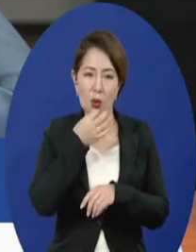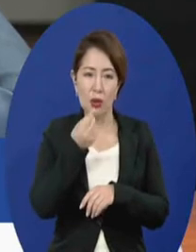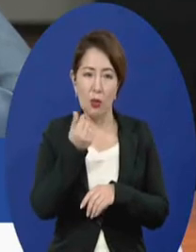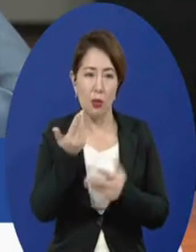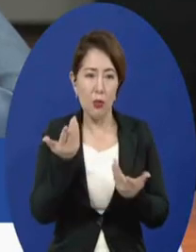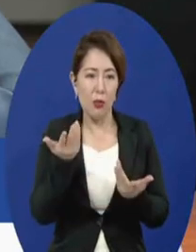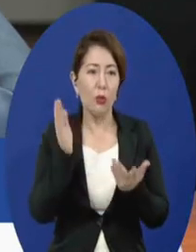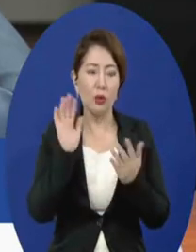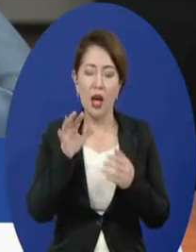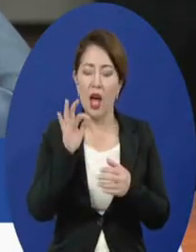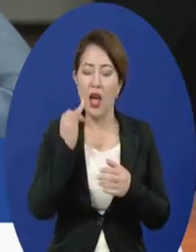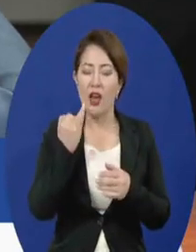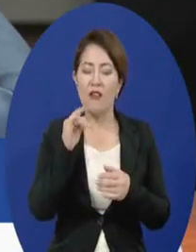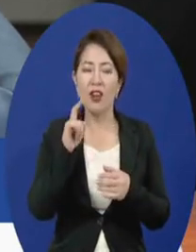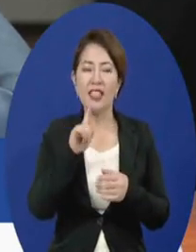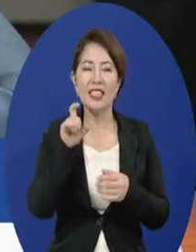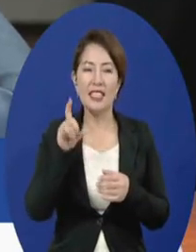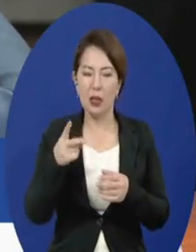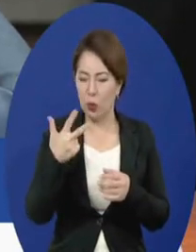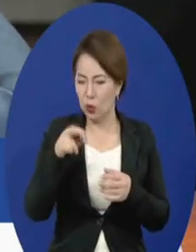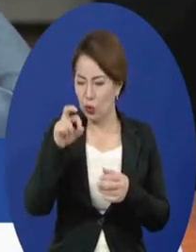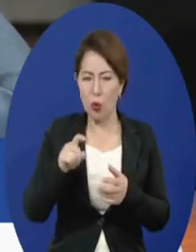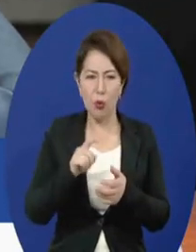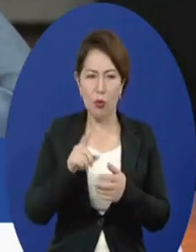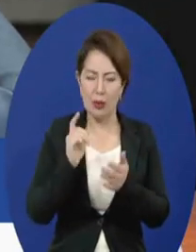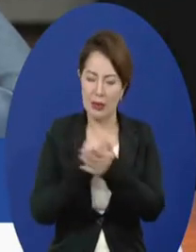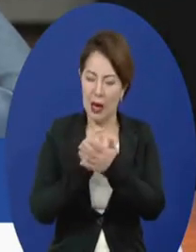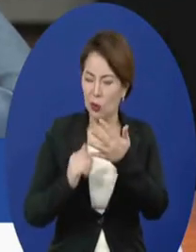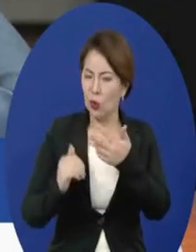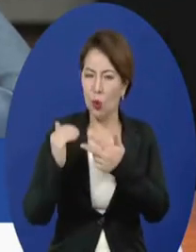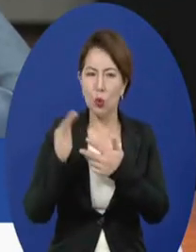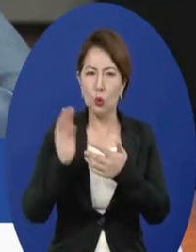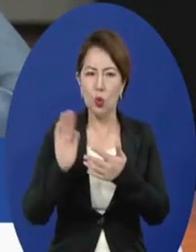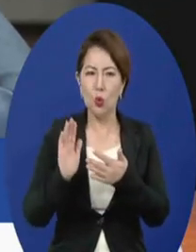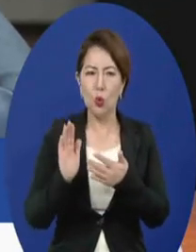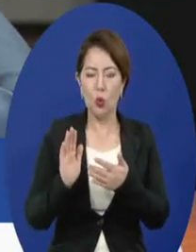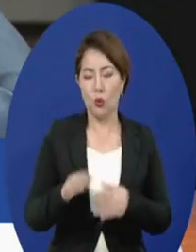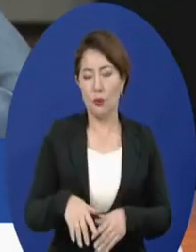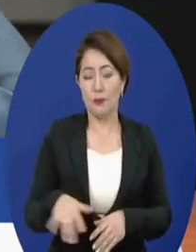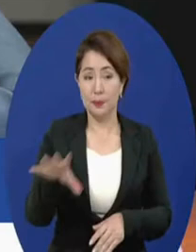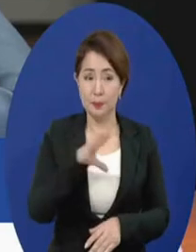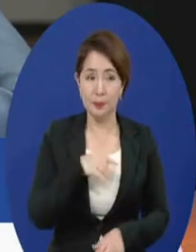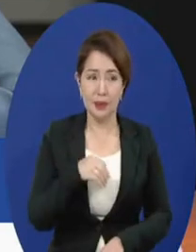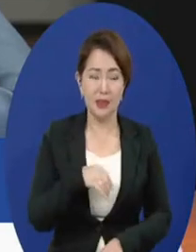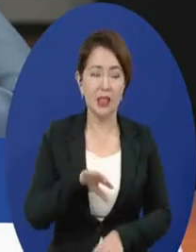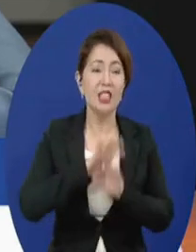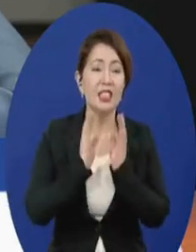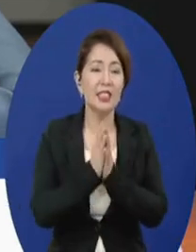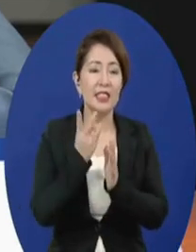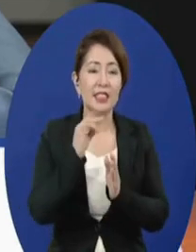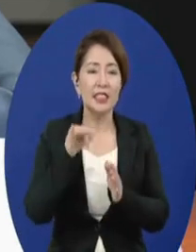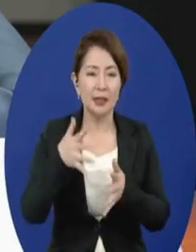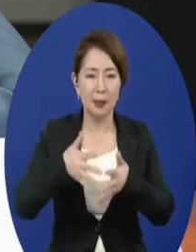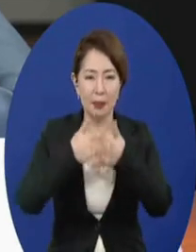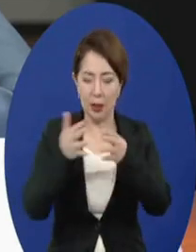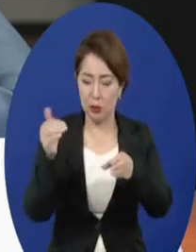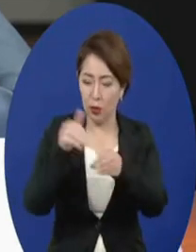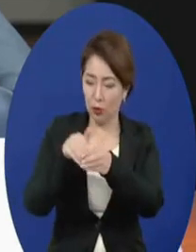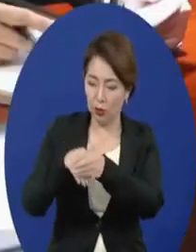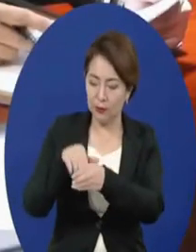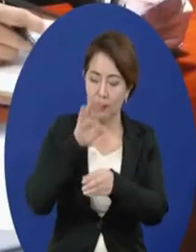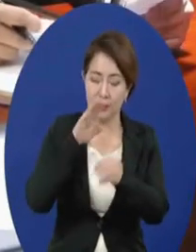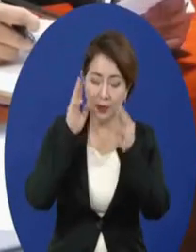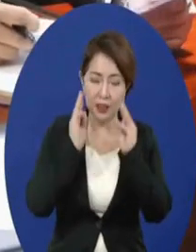урьчилгаагүйгээр ипотекийн зэлийн одоо 30% гихгүүгээр заавал тэр өндөр босох гихгүүгээр бид нар ингээд нийтийн орон сууцнд хамруулах юм шийдлүүд